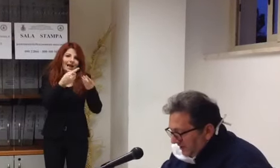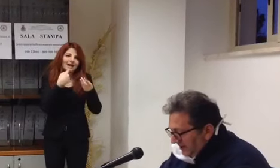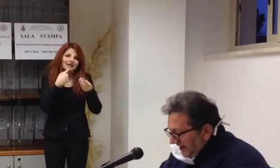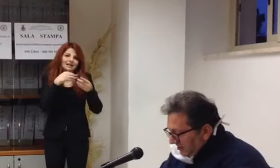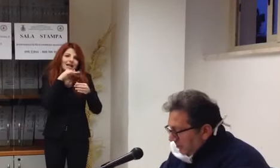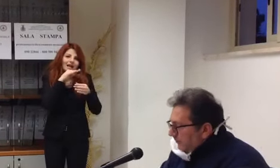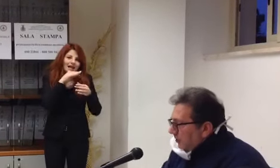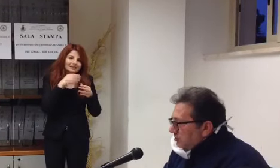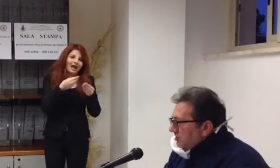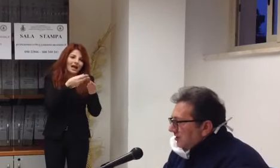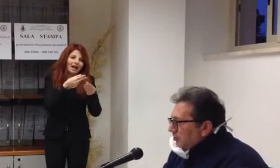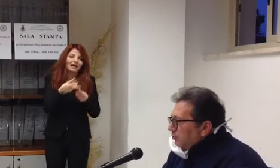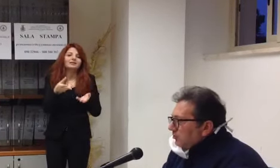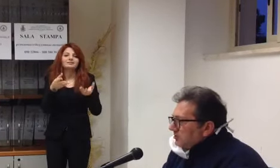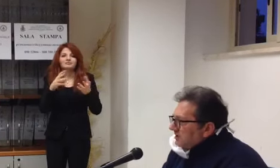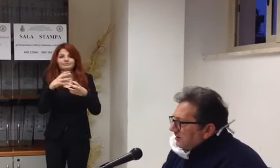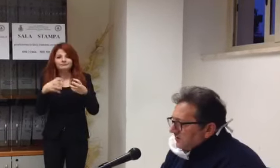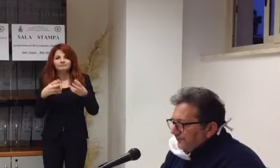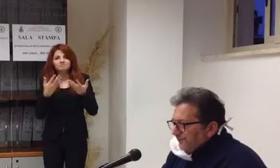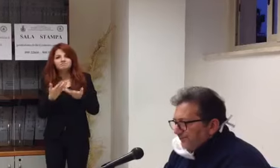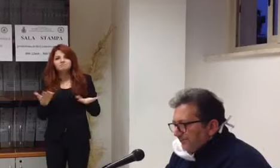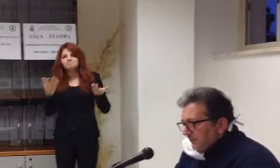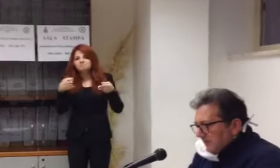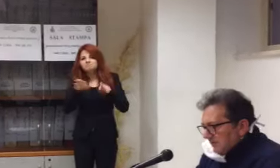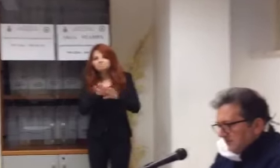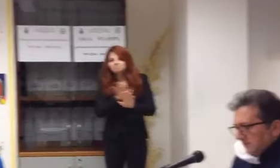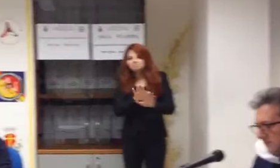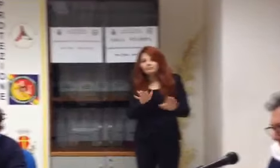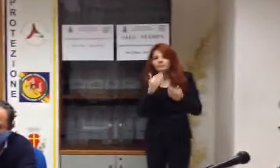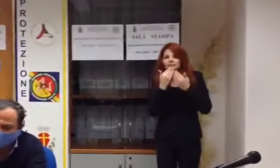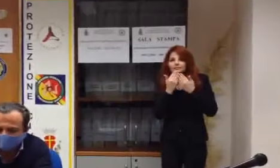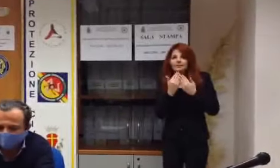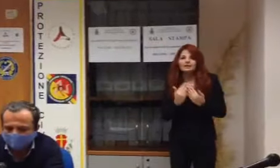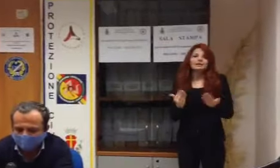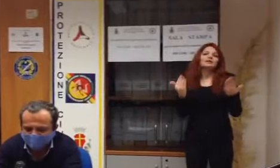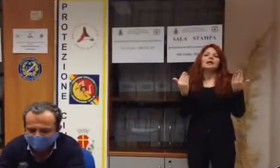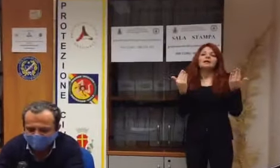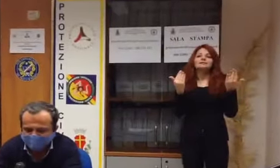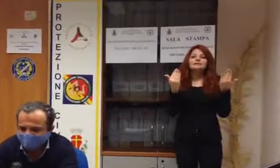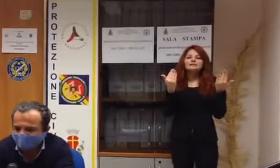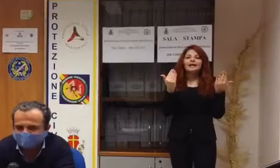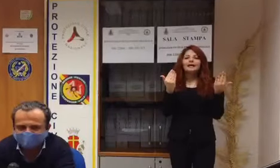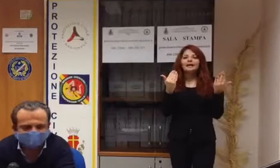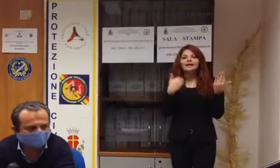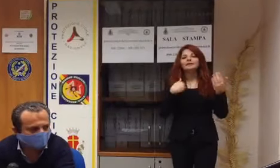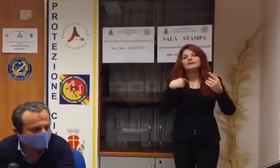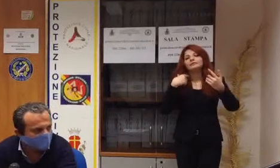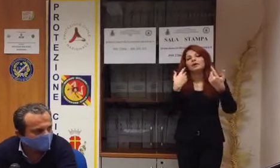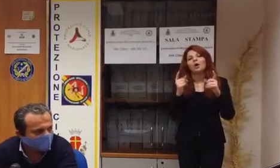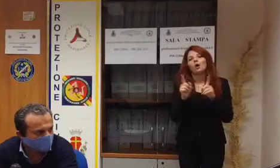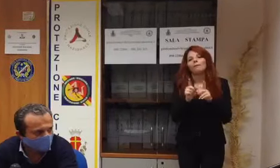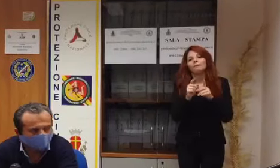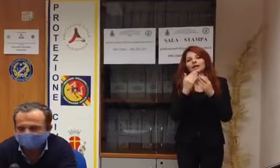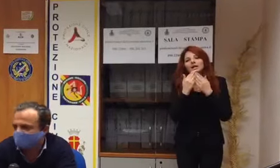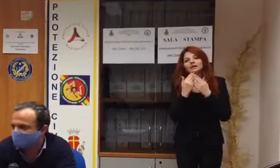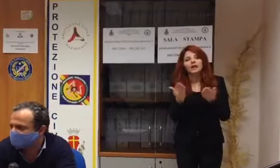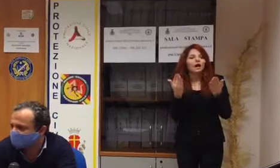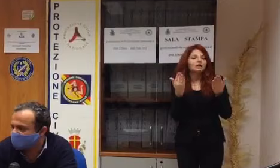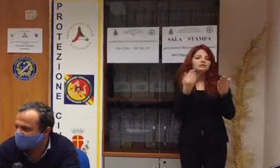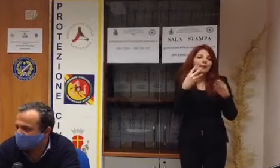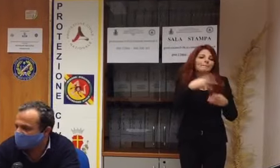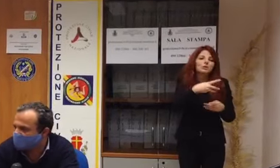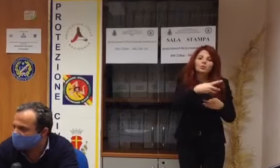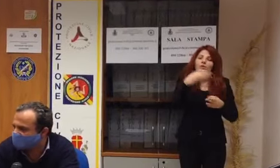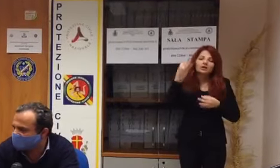Pertanto vi ringrazio, per oggi è tutto, sindaco. Grazie Max, noi non finiremo mai di ringraziare l'assessore Minutoli,